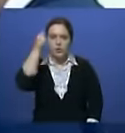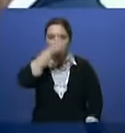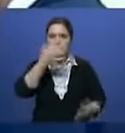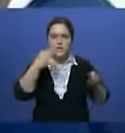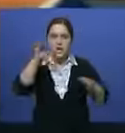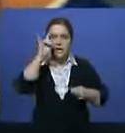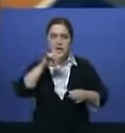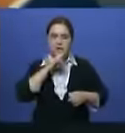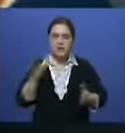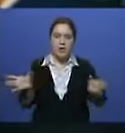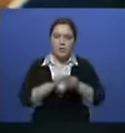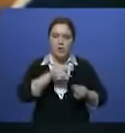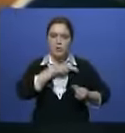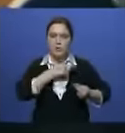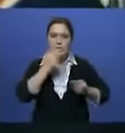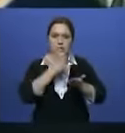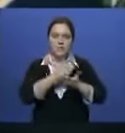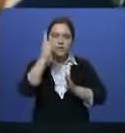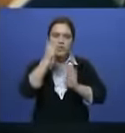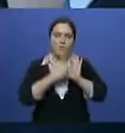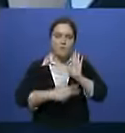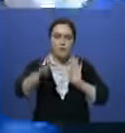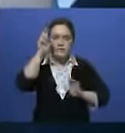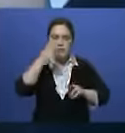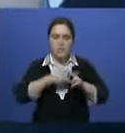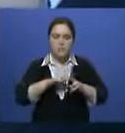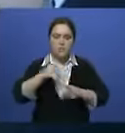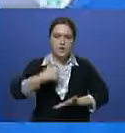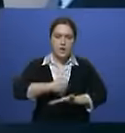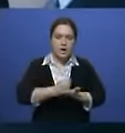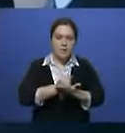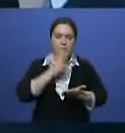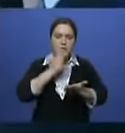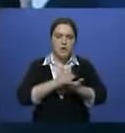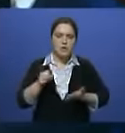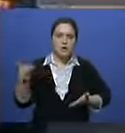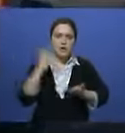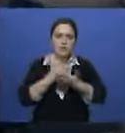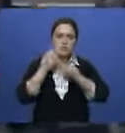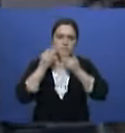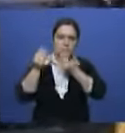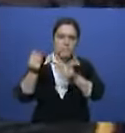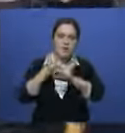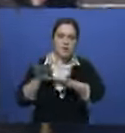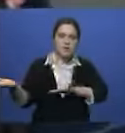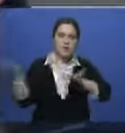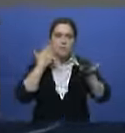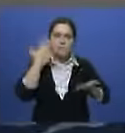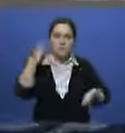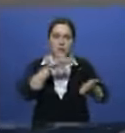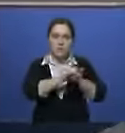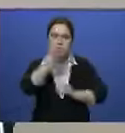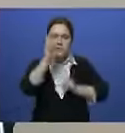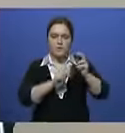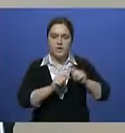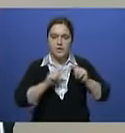наладил сотрудничество со 180 странами и сегодня закрепил лидерские позиции в регионе по привлечению иностранных инвестиций